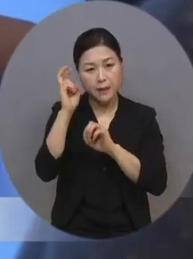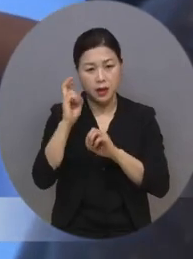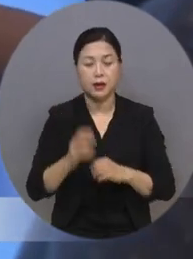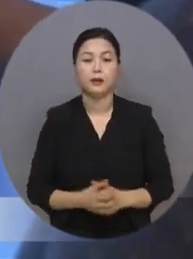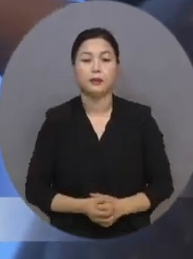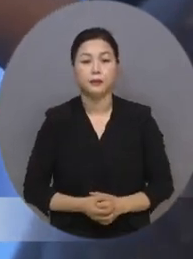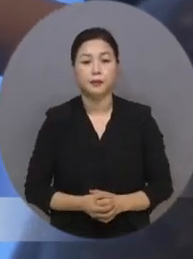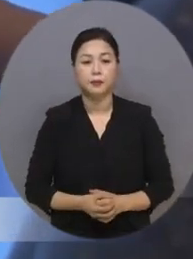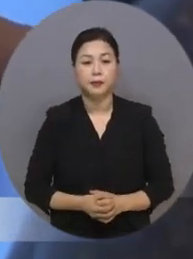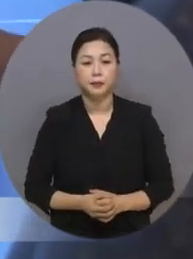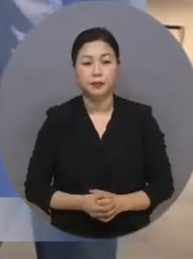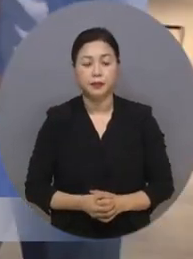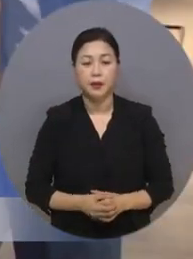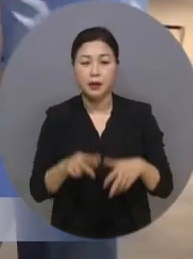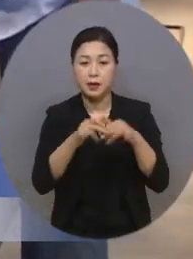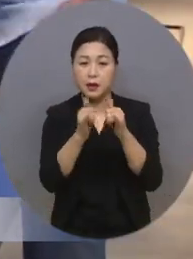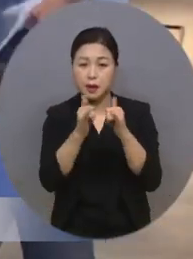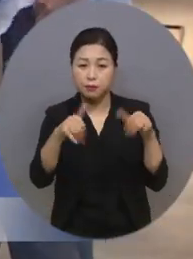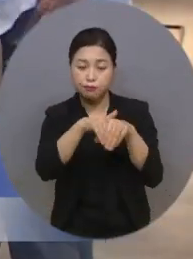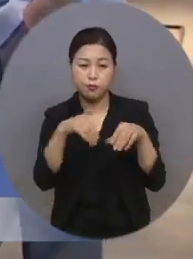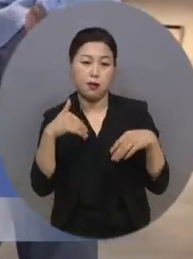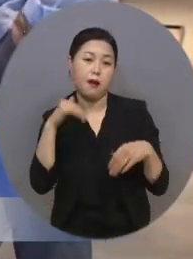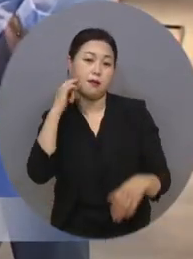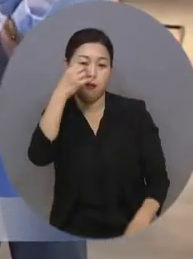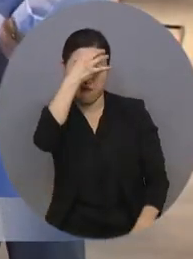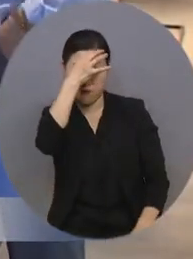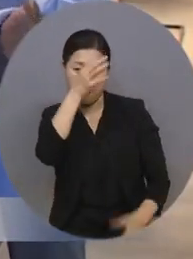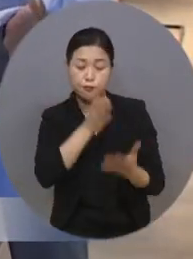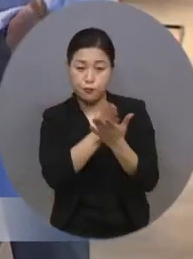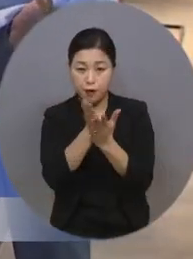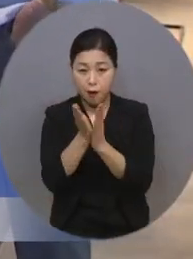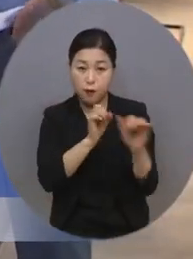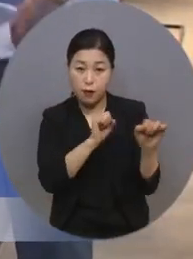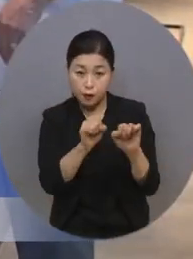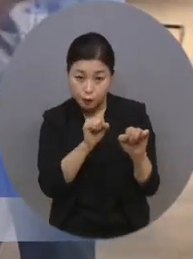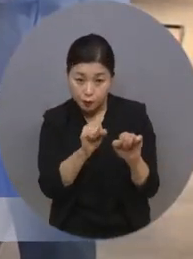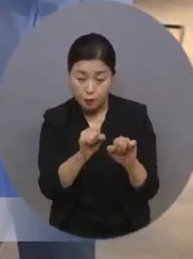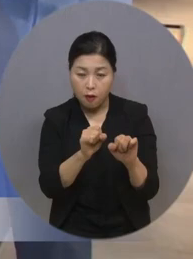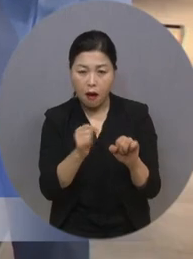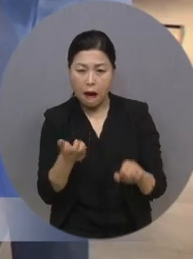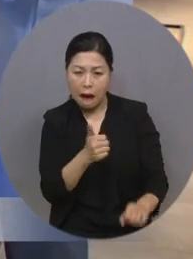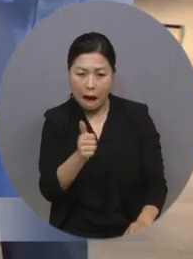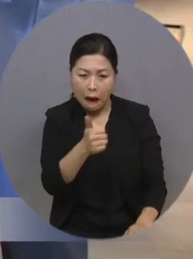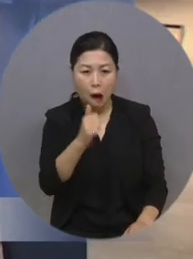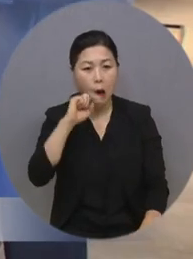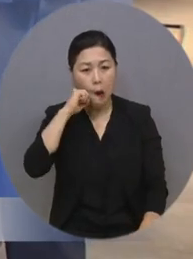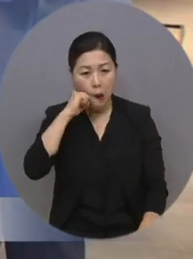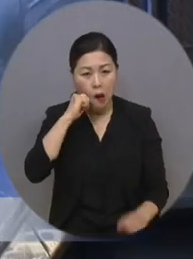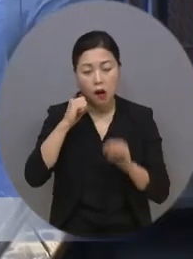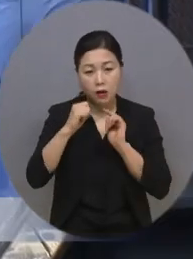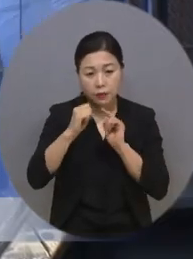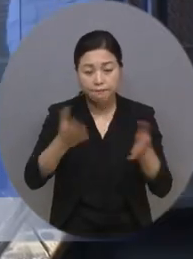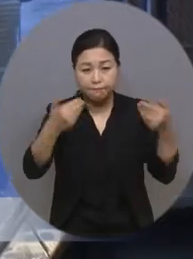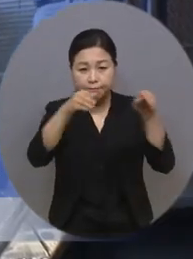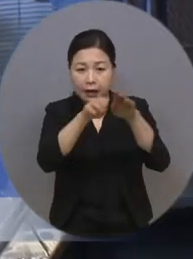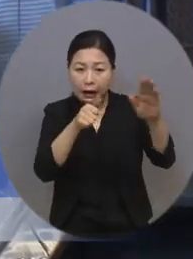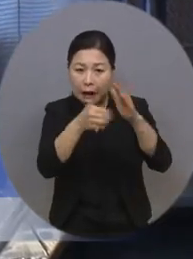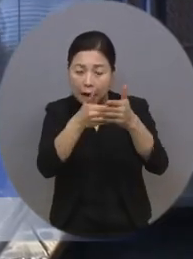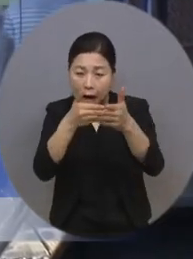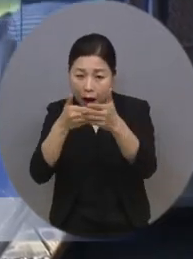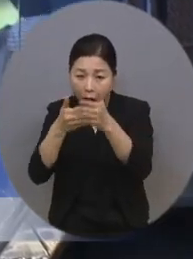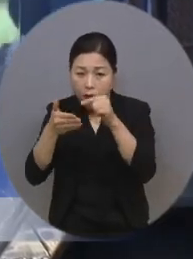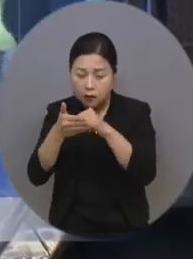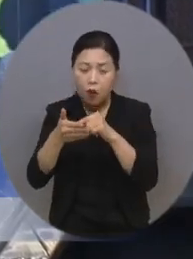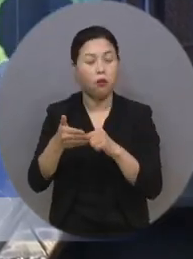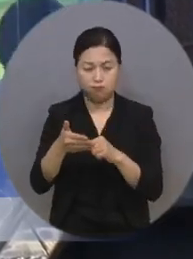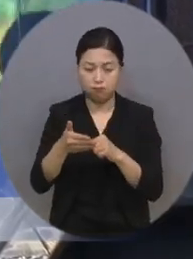판단됩니다. 무엇보다도 장애인의 문화예술 분야 활동이나 이동약자의 시설 접근 향상에 모범